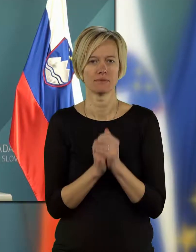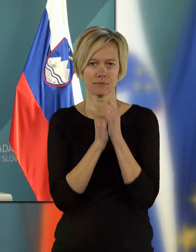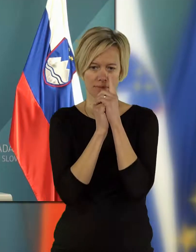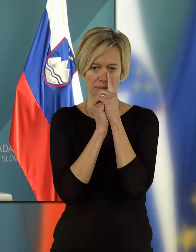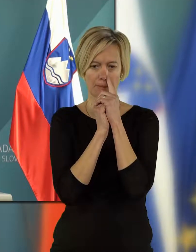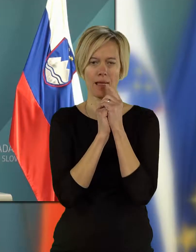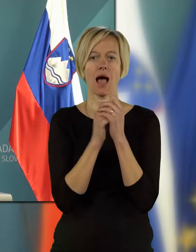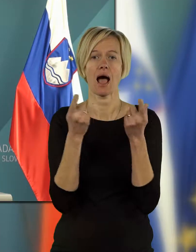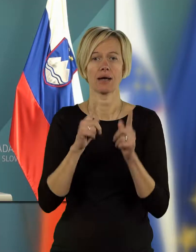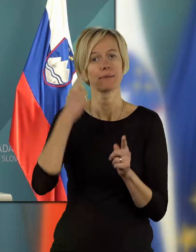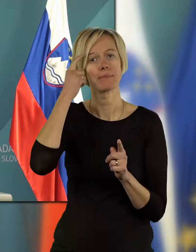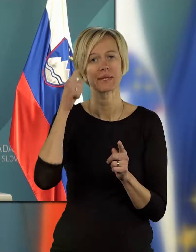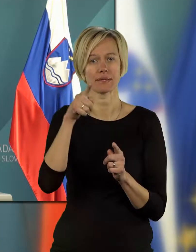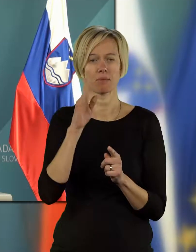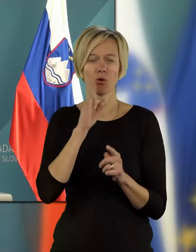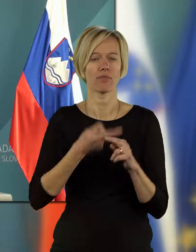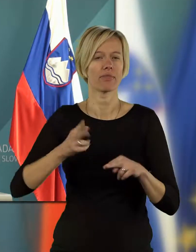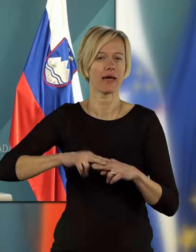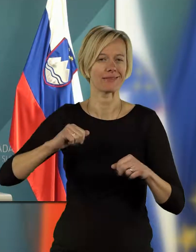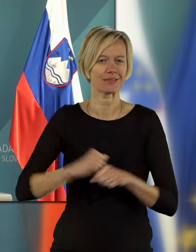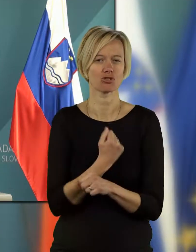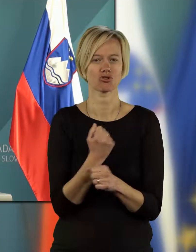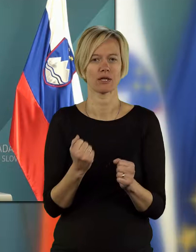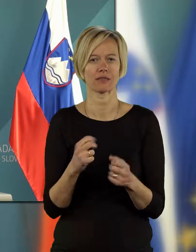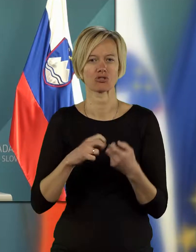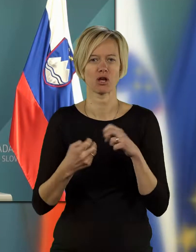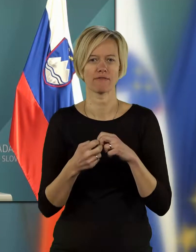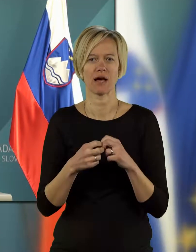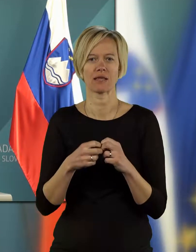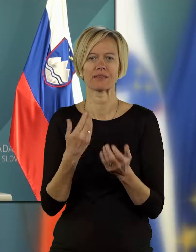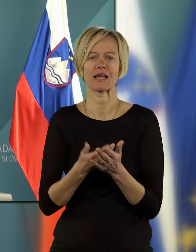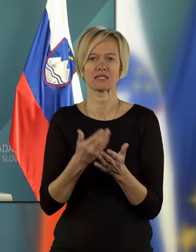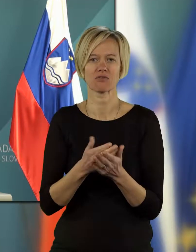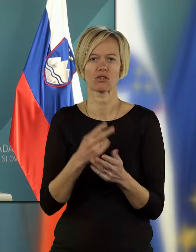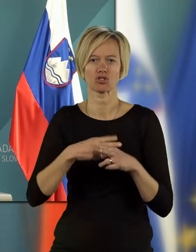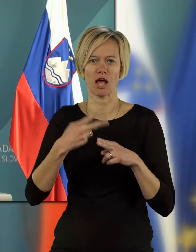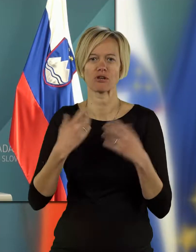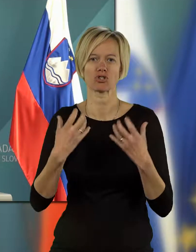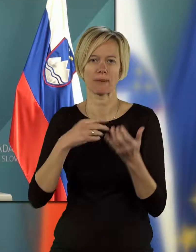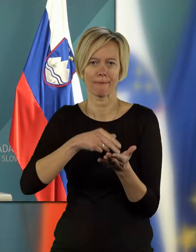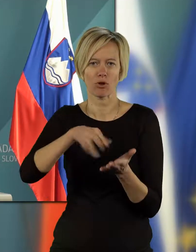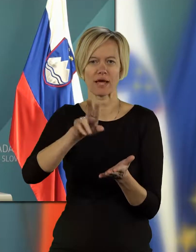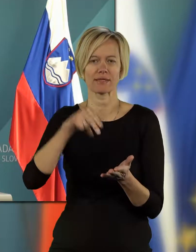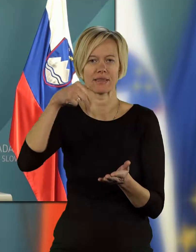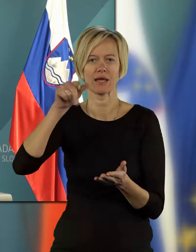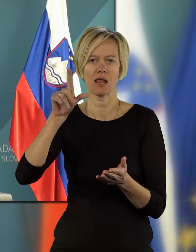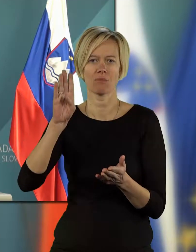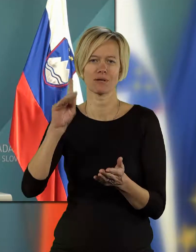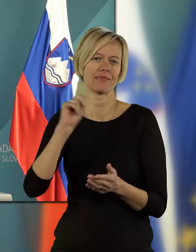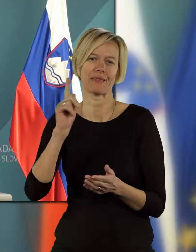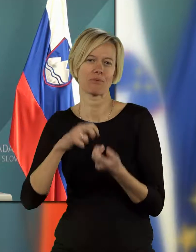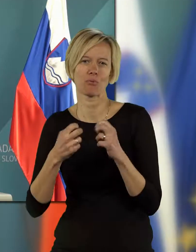pod vprašanje imela. Ali menite, da bo najtrši oreh dejstvo, da država želi prodati NLB in